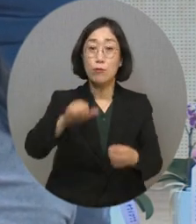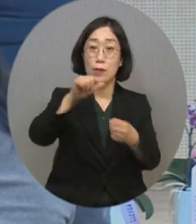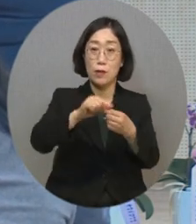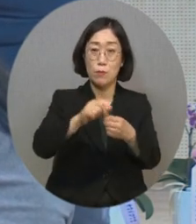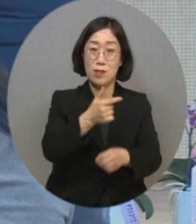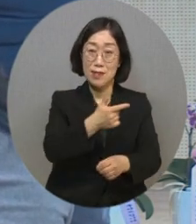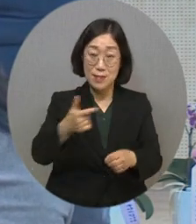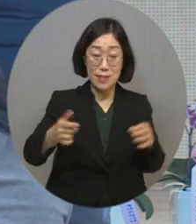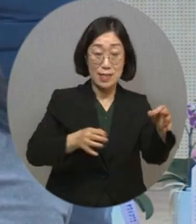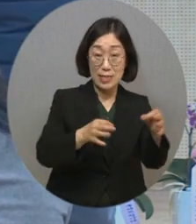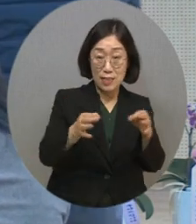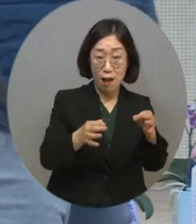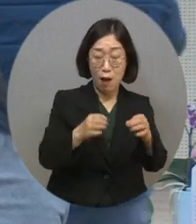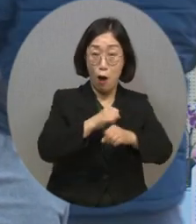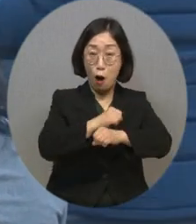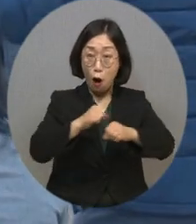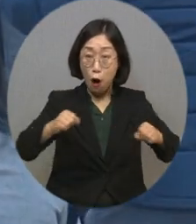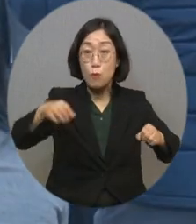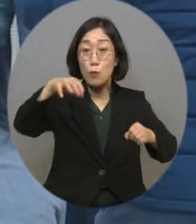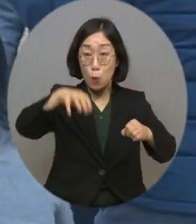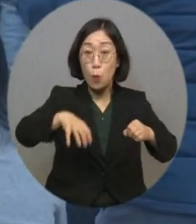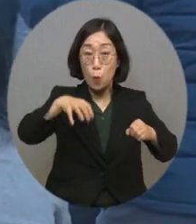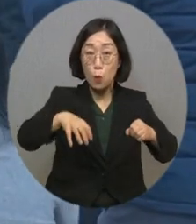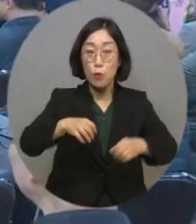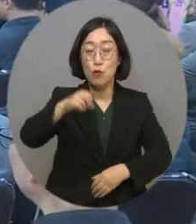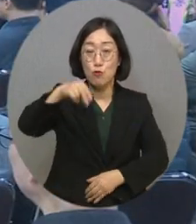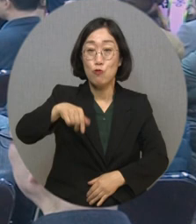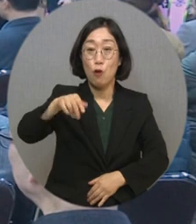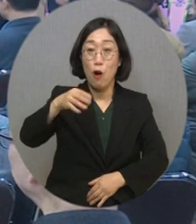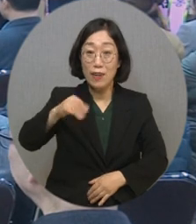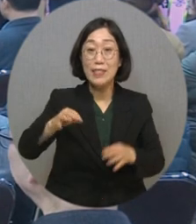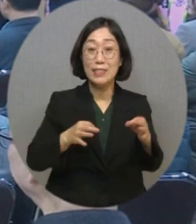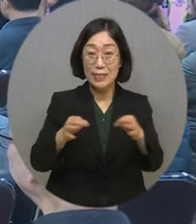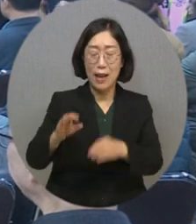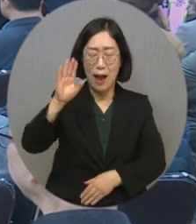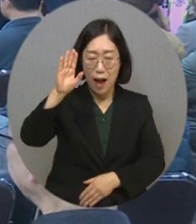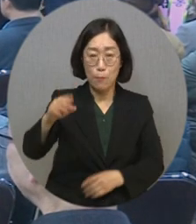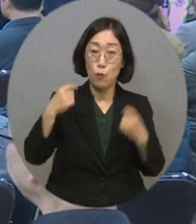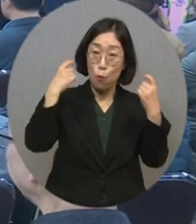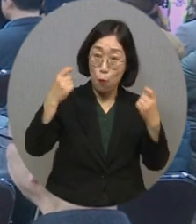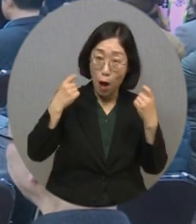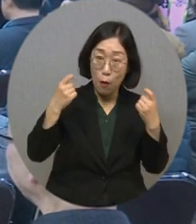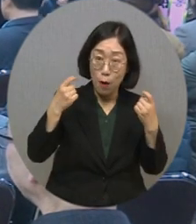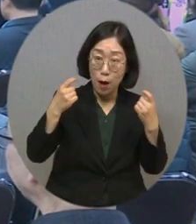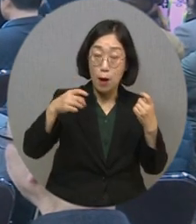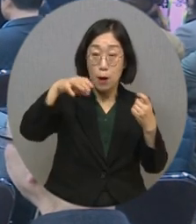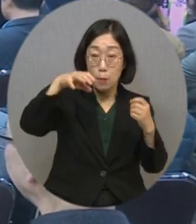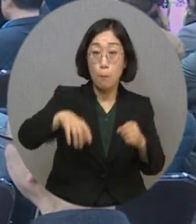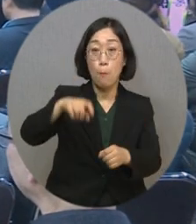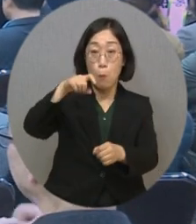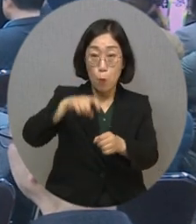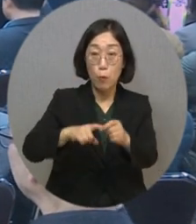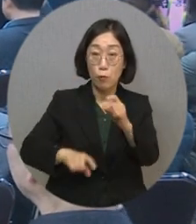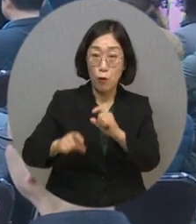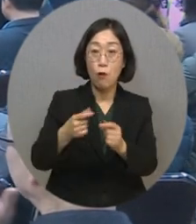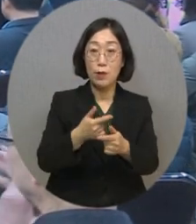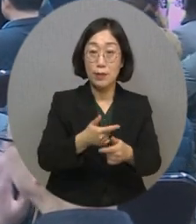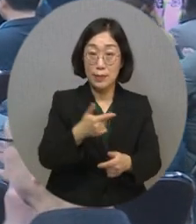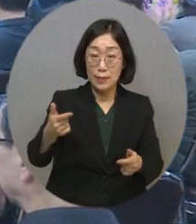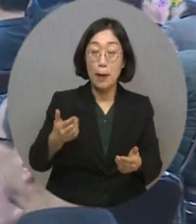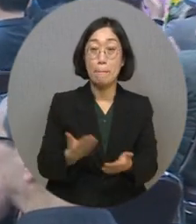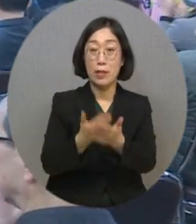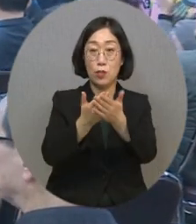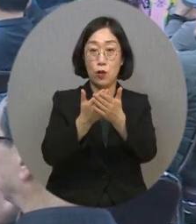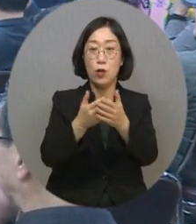만큼 큰 규모를 자랑하는 육거리 전통시장. 앞으로 관광시장으로 더욱 발전해 지역경제